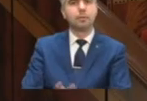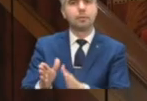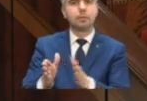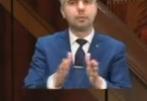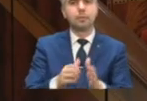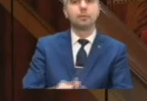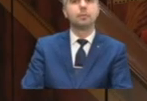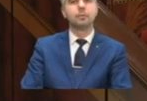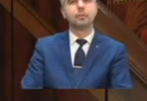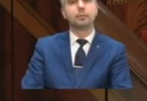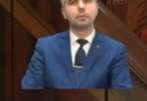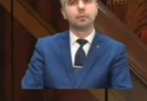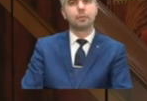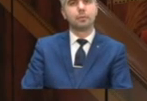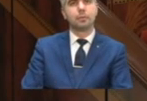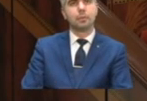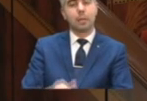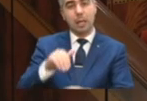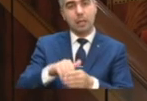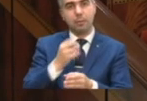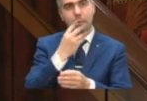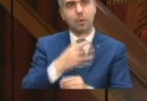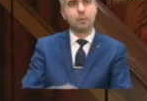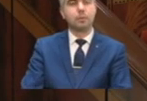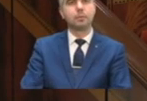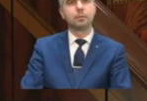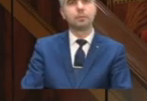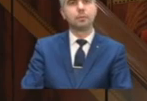النائب المحترم. الكلمة الآن للفريق الاشتراكي.